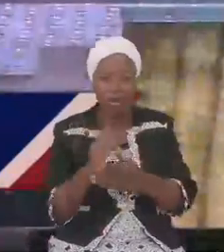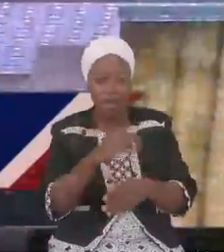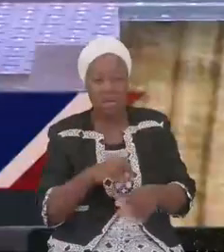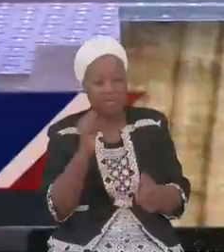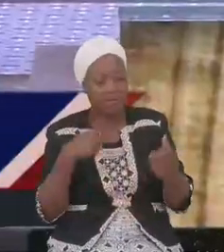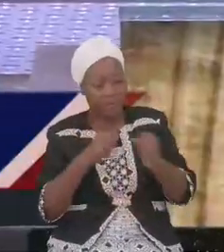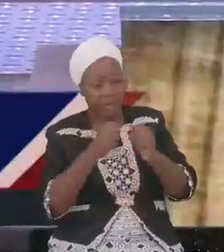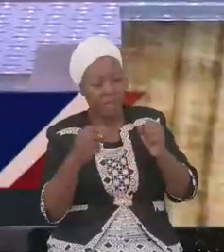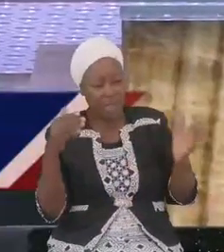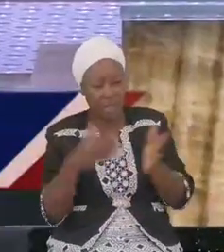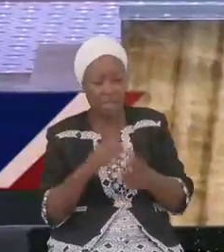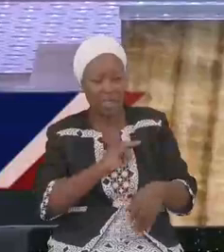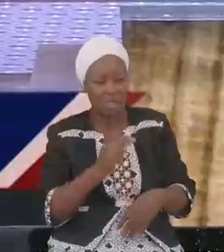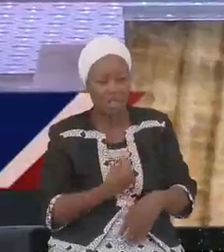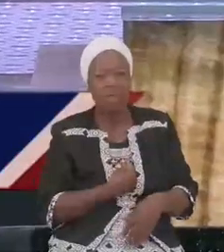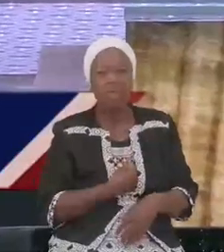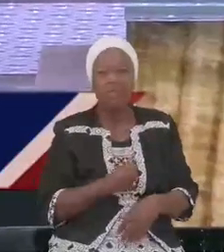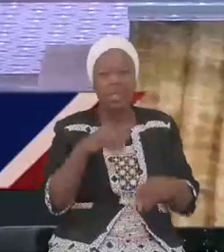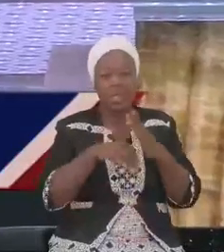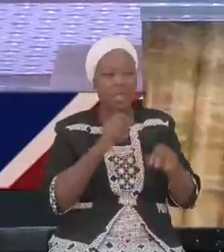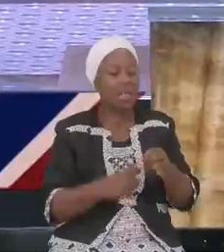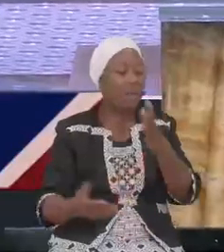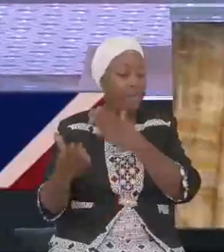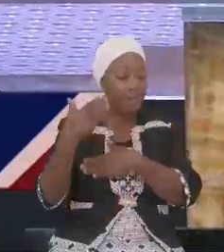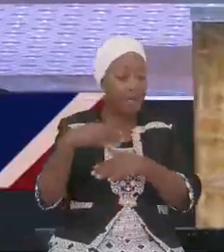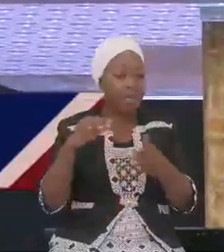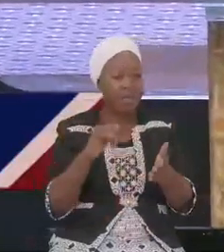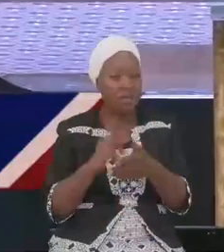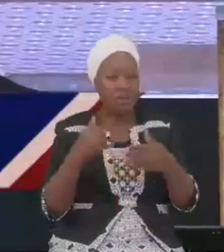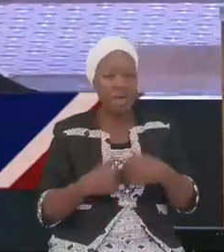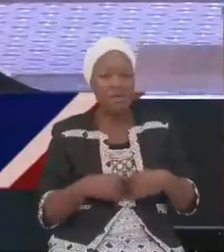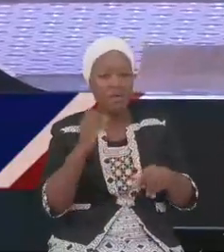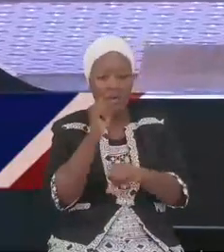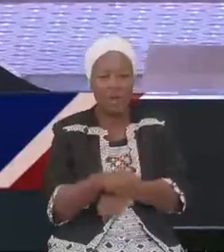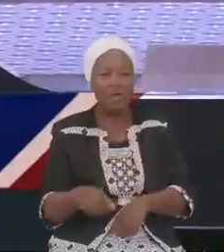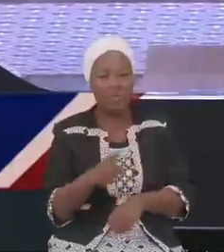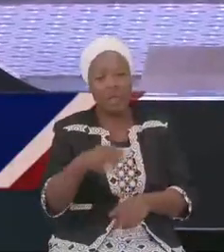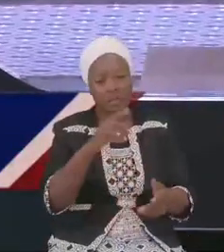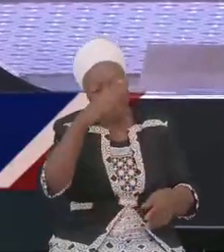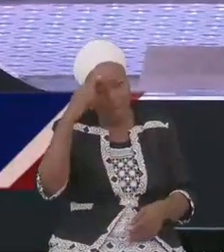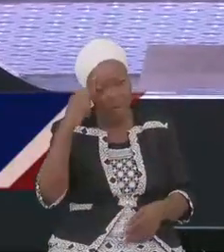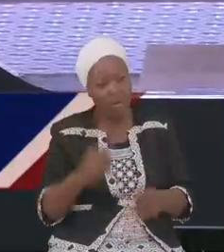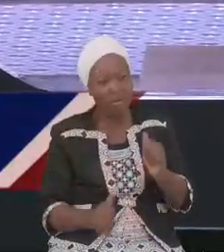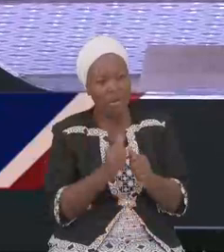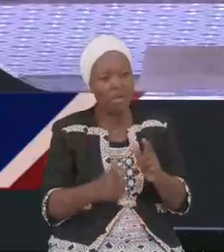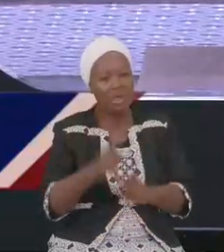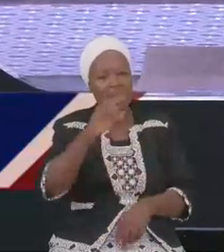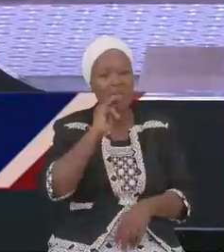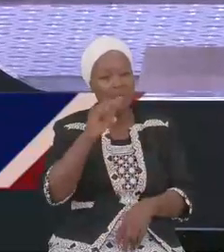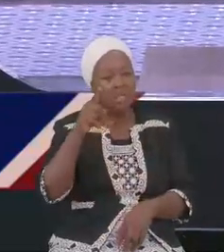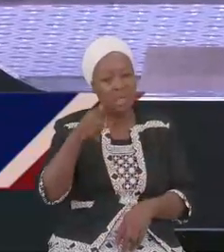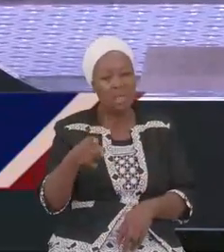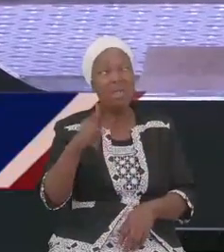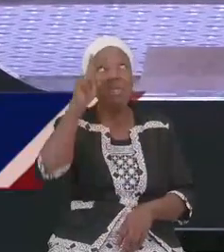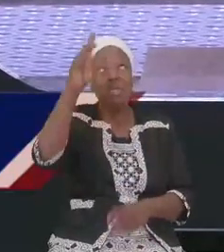ont lutté contre nous dans le passé. Et vous les avez vaincus parce que celui qui est en vous est plus